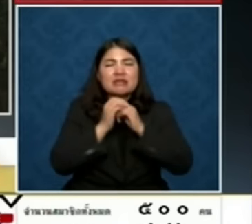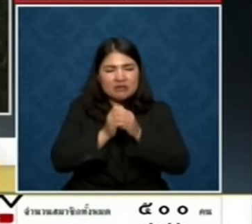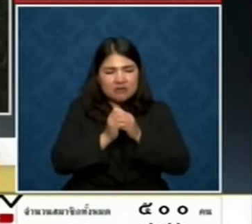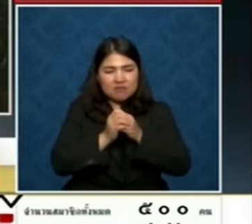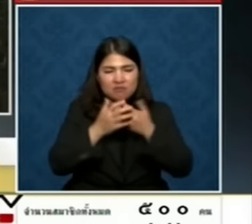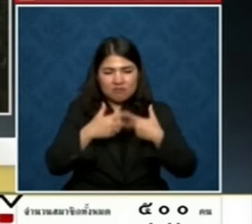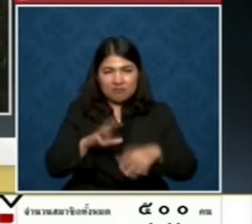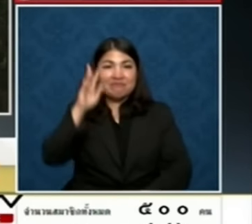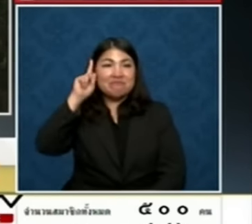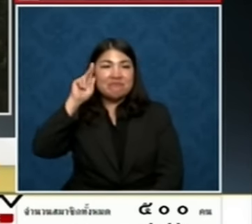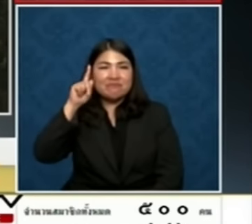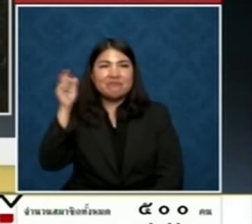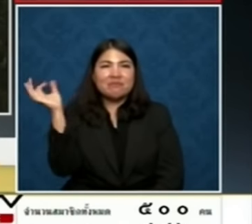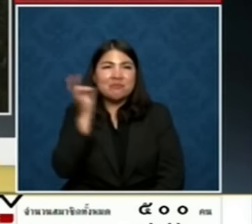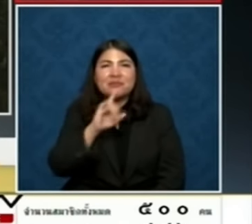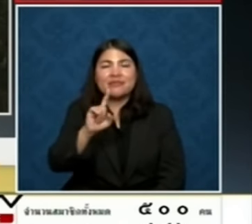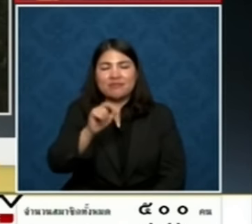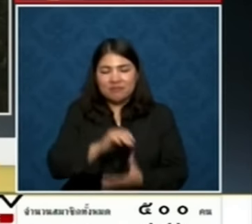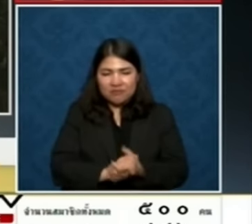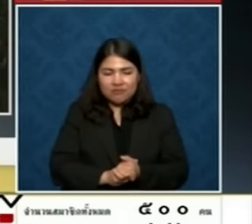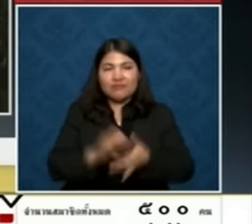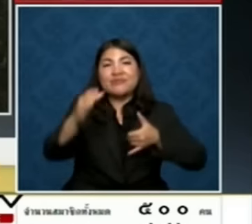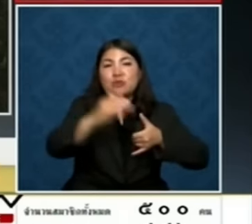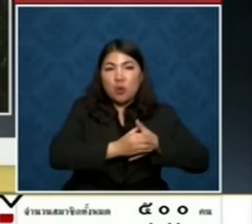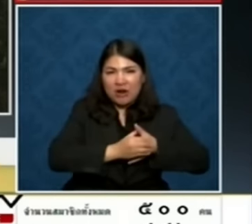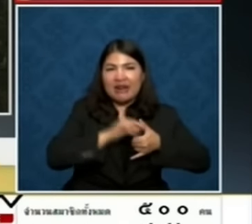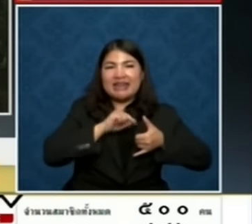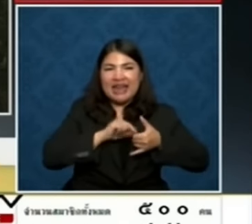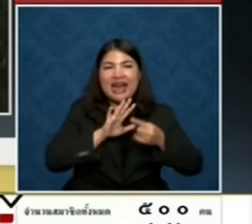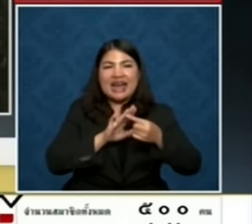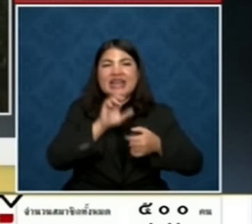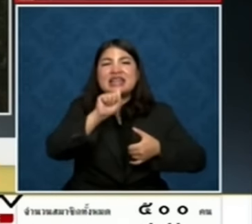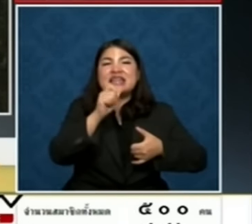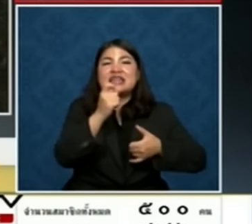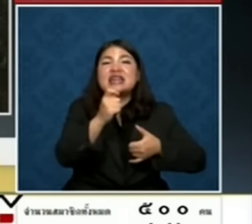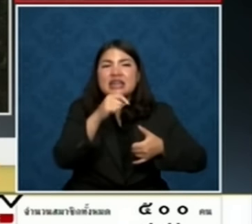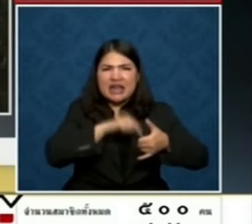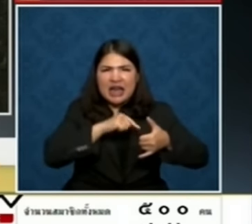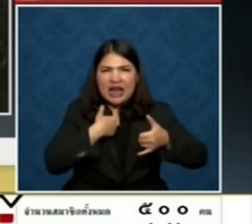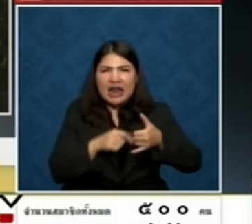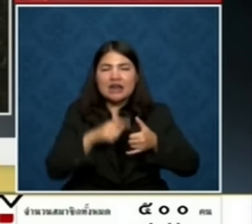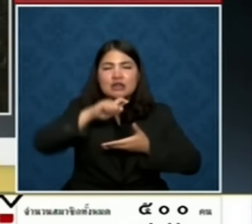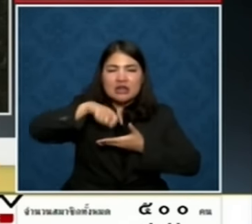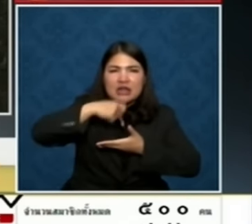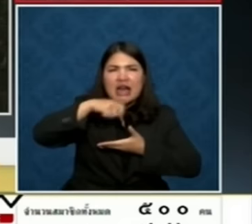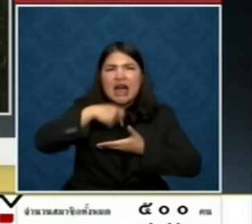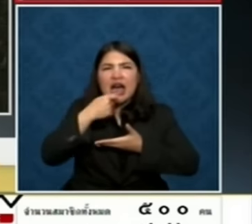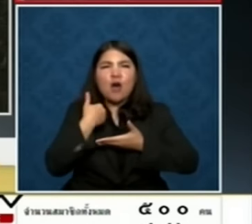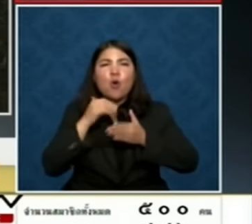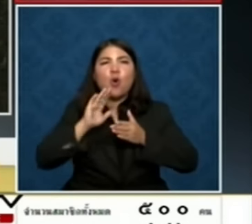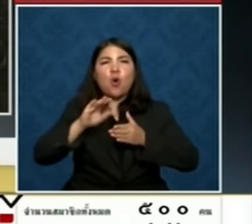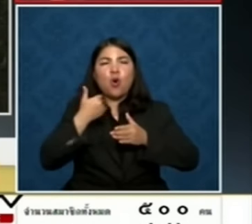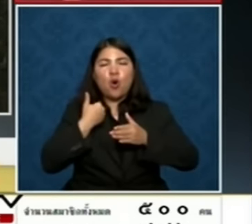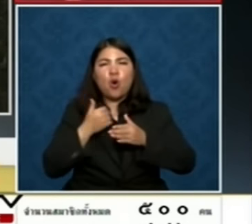เมืองเมวดีด้วยโดยคุณรังสิมันได้เปิดคลิปวีดีโอพร้อมเผยข้อมูลเกี่ยวกับการทำธุรกิจสแกมเมอร์และคอ Centerความโหดร้ายและการ